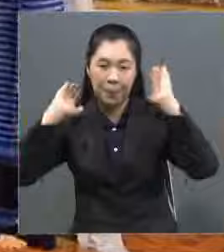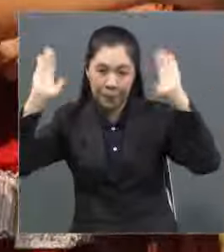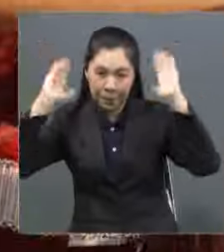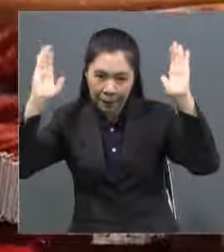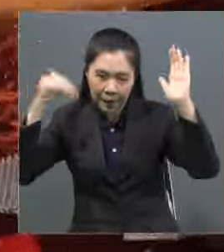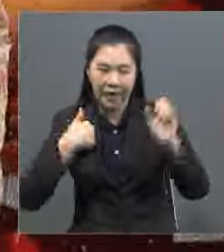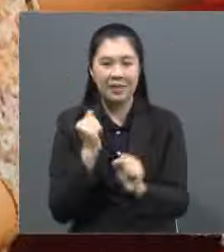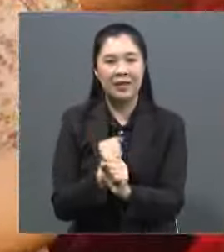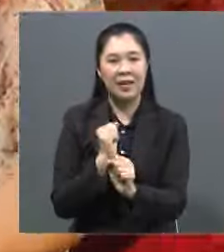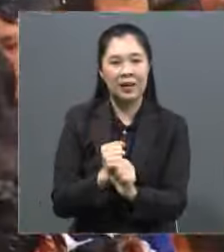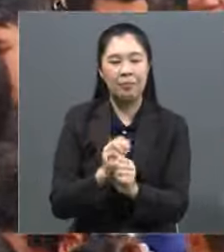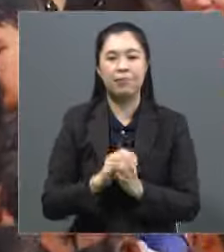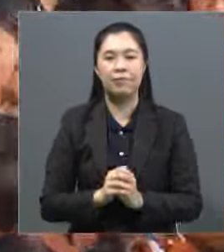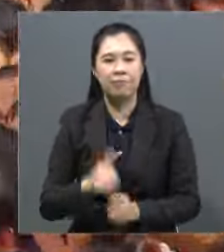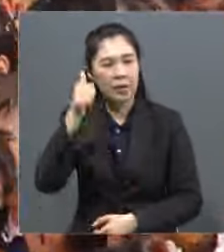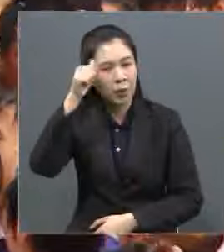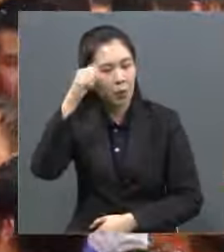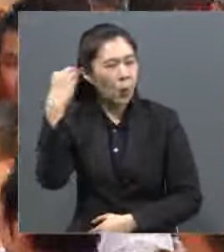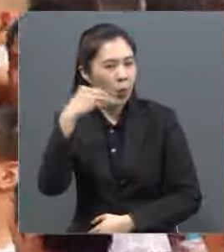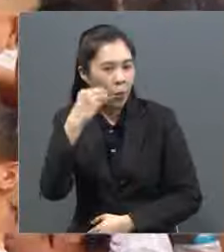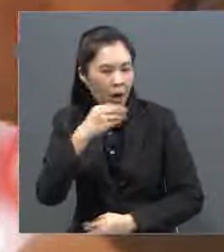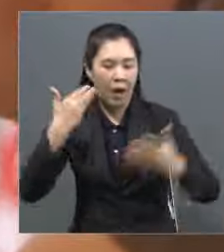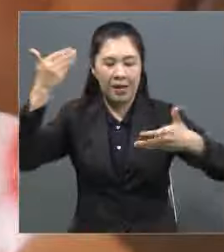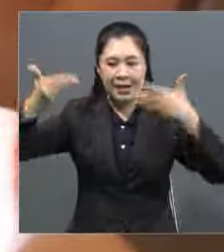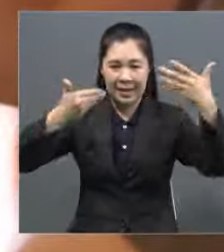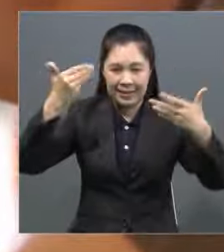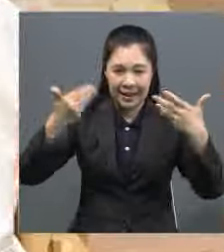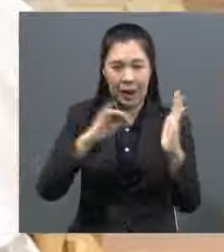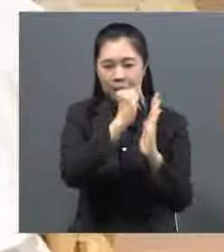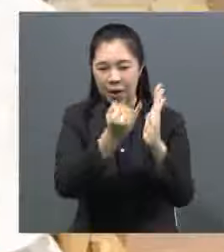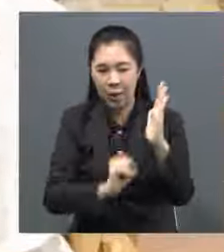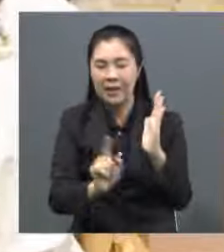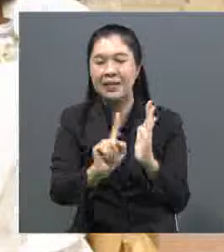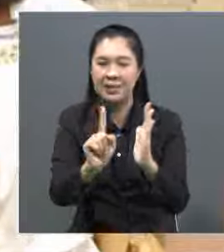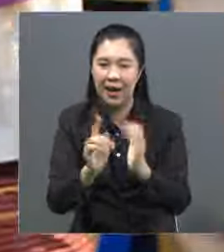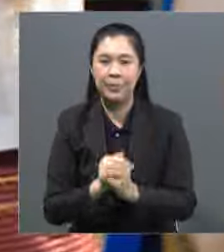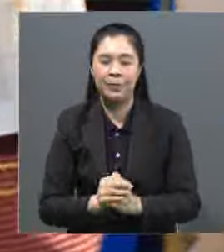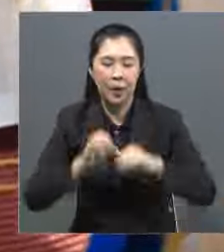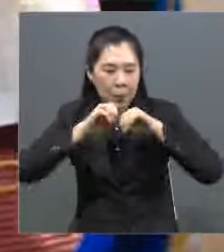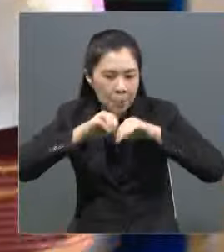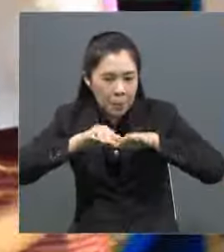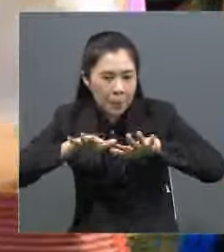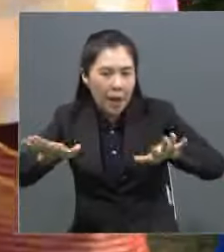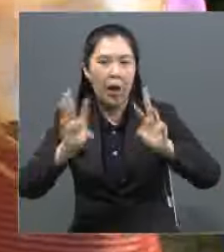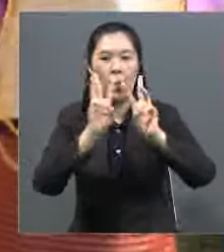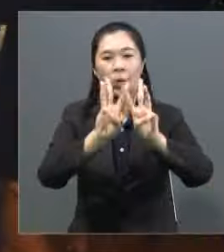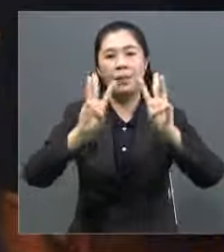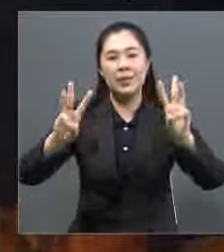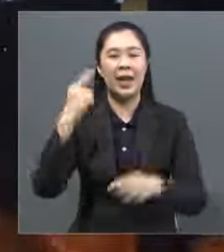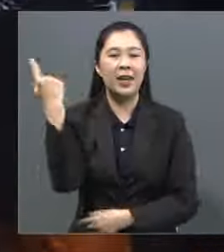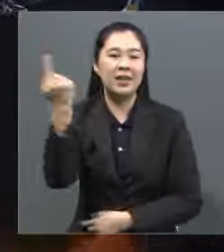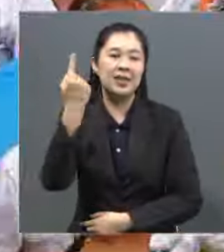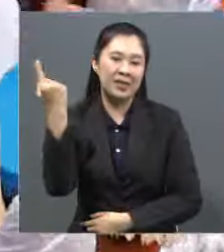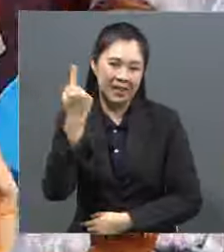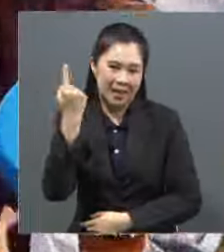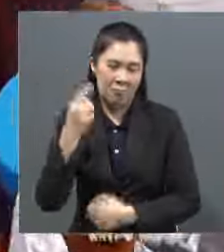ฏิทินว่าในแต่ละวันมีการจัดกิจกรรมอะไรที่จังหวัดไหนบ้างและจะเผยแพร่ผ่านทางเว็บไซต์ของการท่องเที่ยว